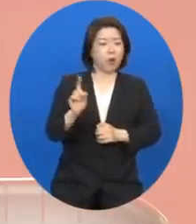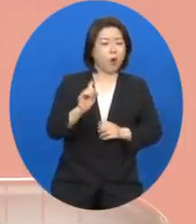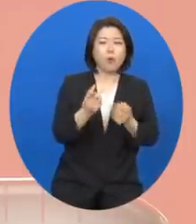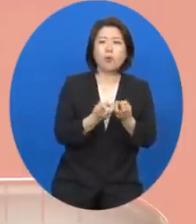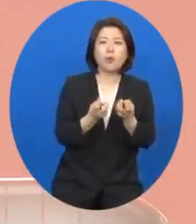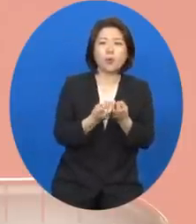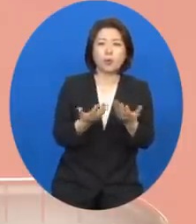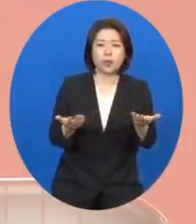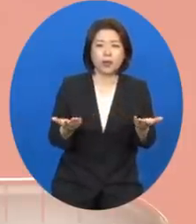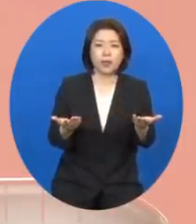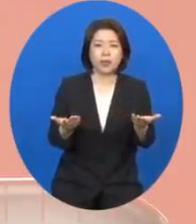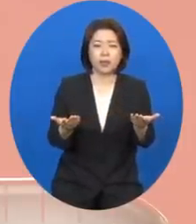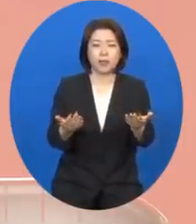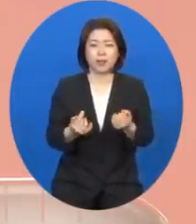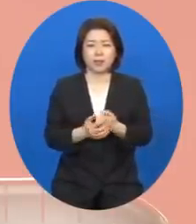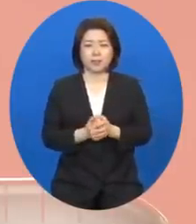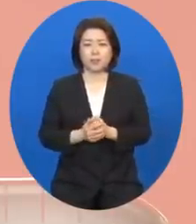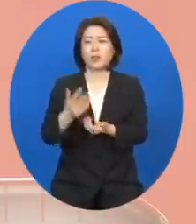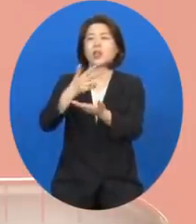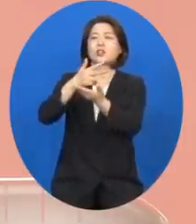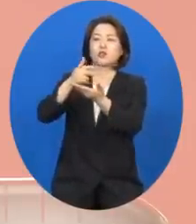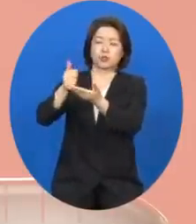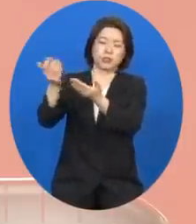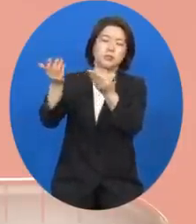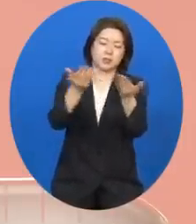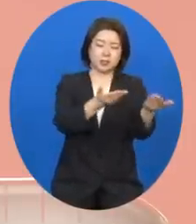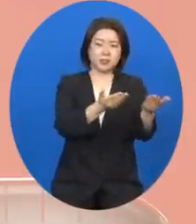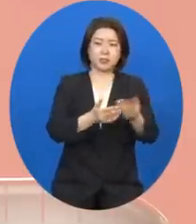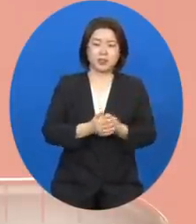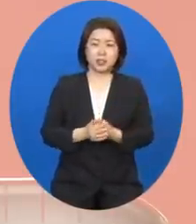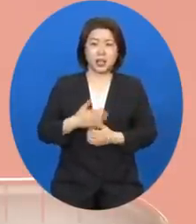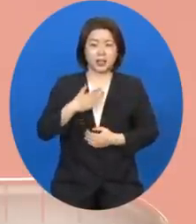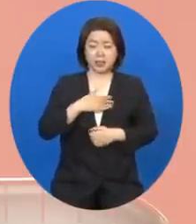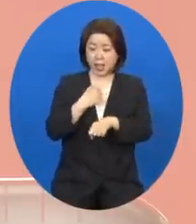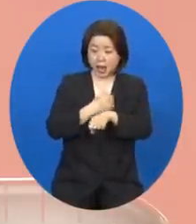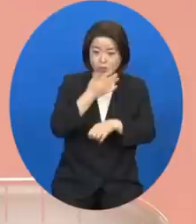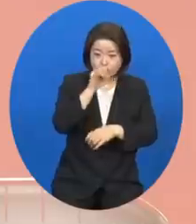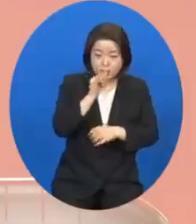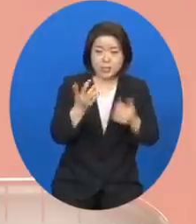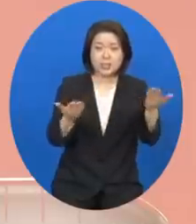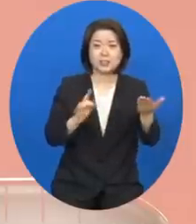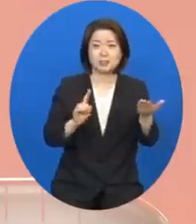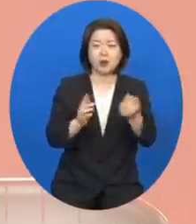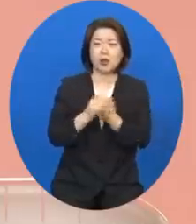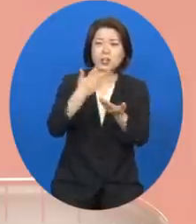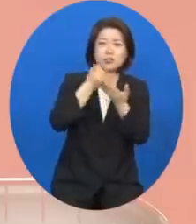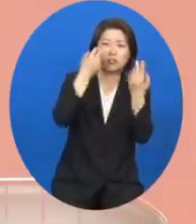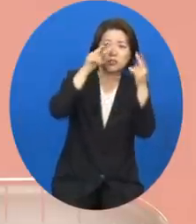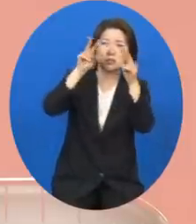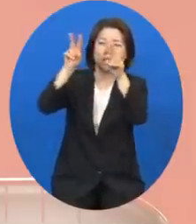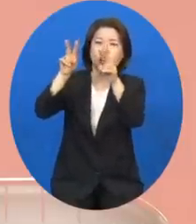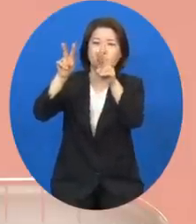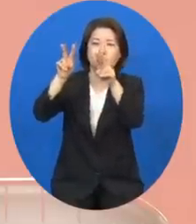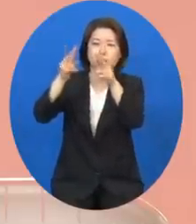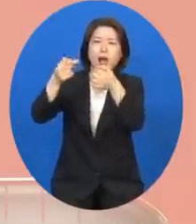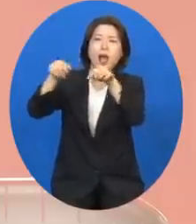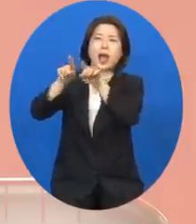합니까? 우리가 주님이 해주시는 거죠. 우리가 할 수 있는 일은 주님을 바라보는